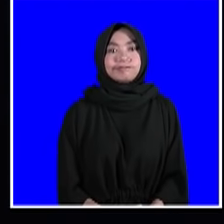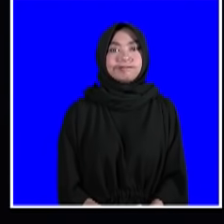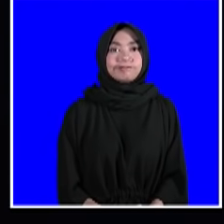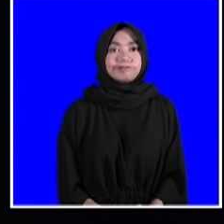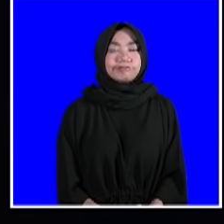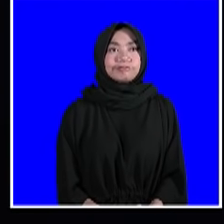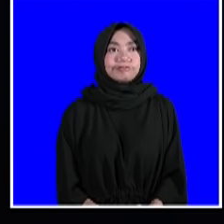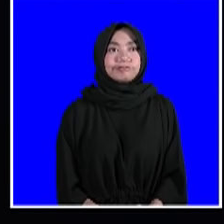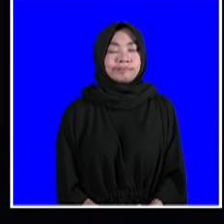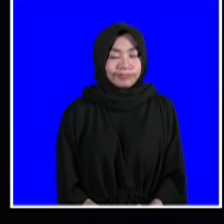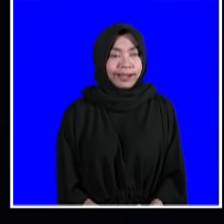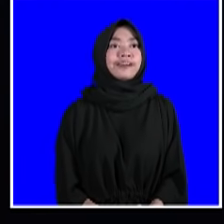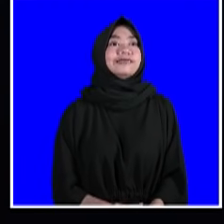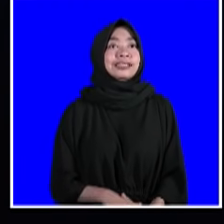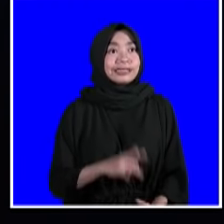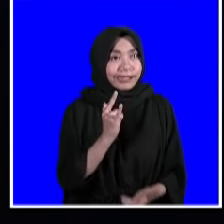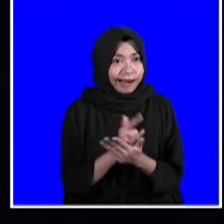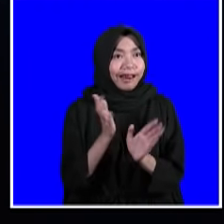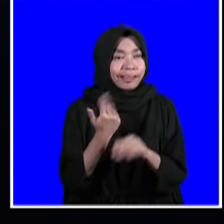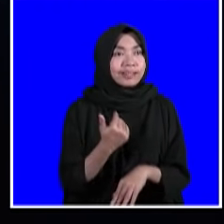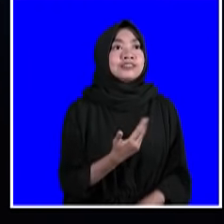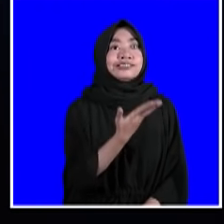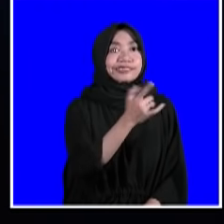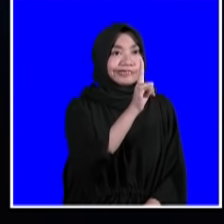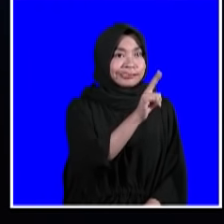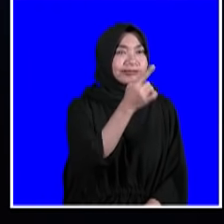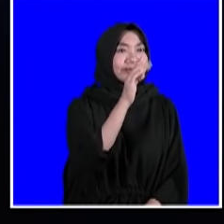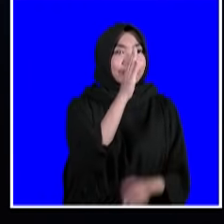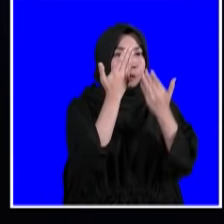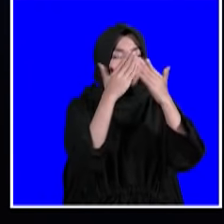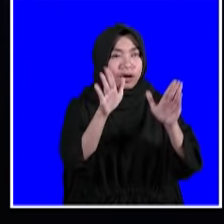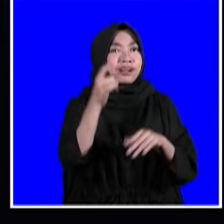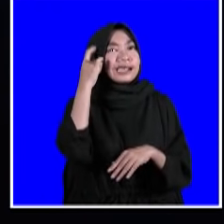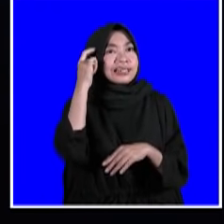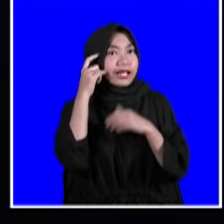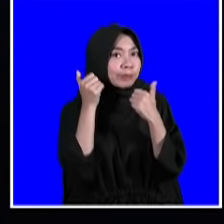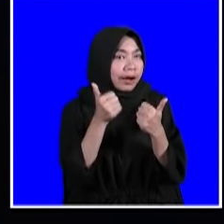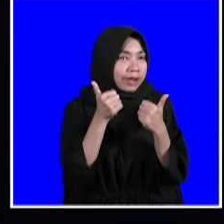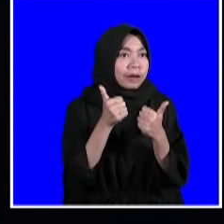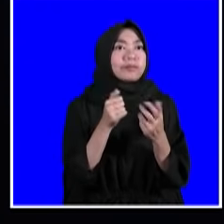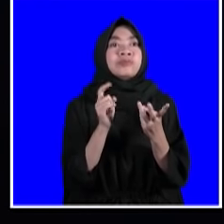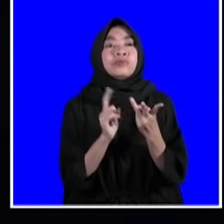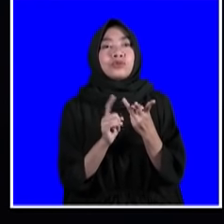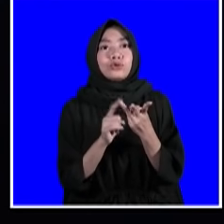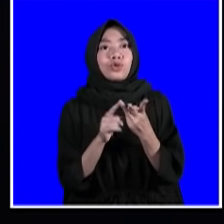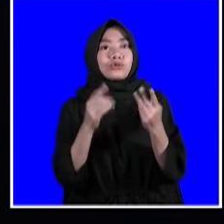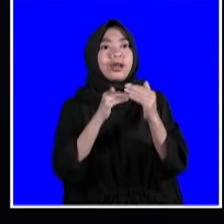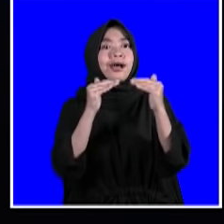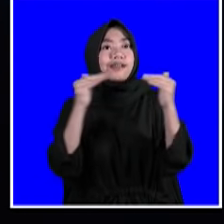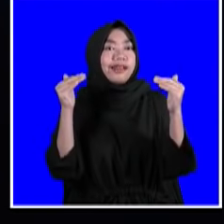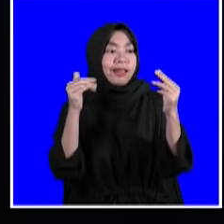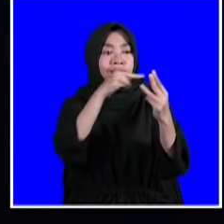lagi keterbukaan ya, kemudian juga niat baik ya, kemudian juga keadilan harus menjadi dasar